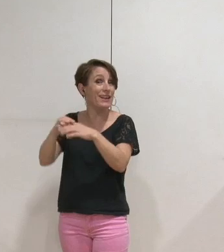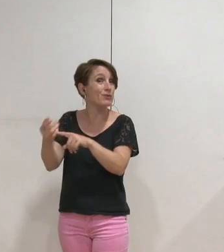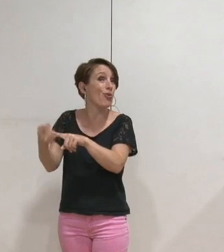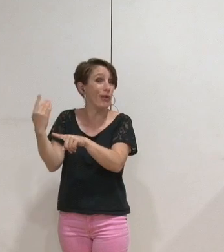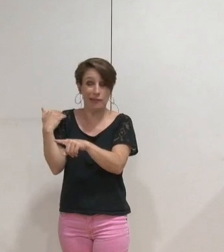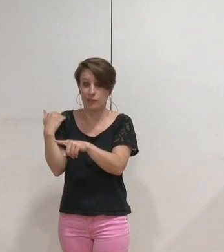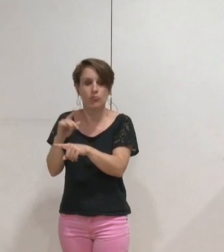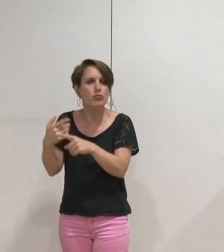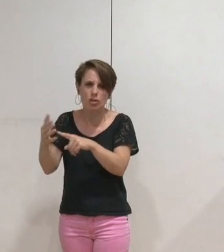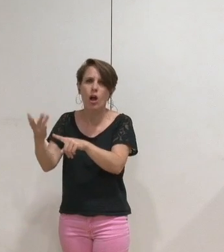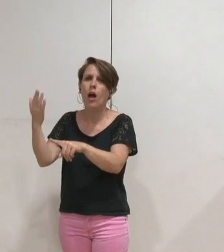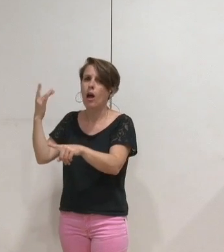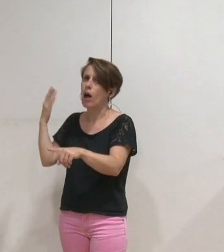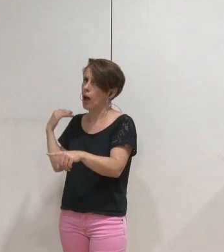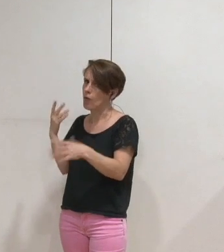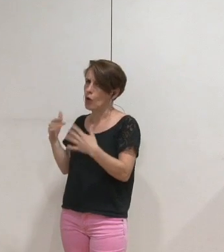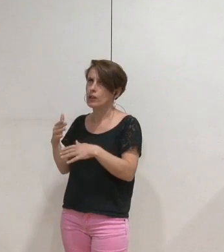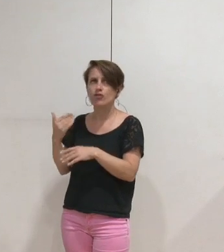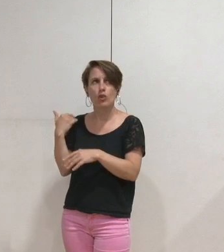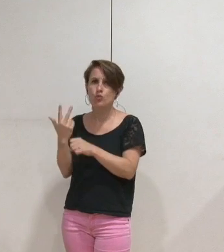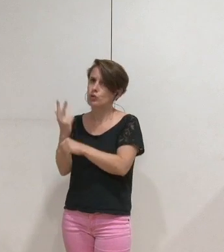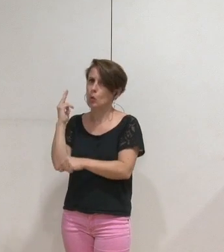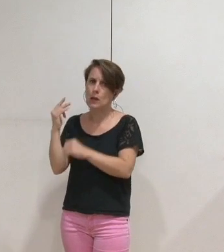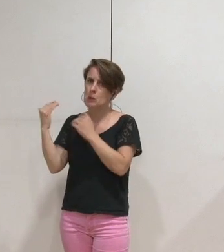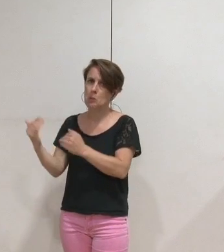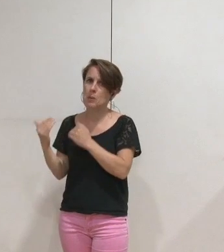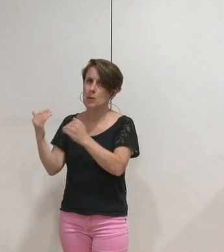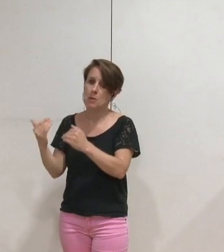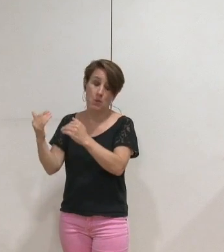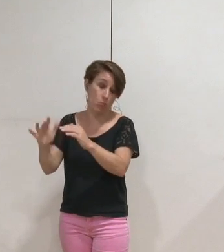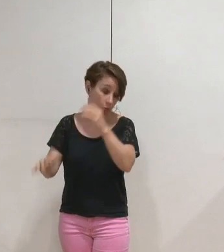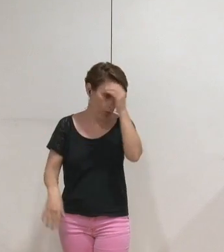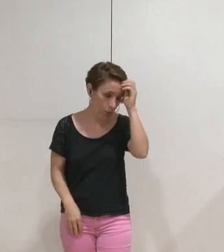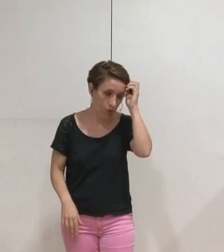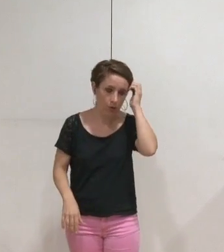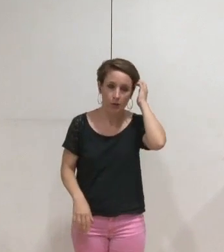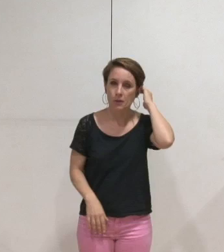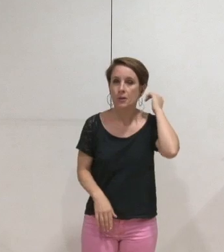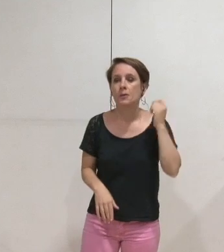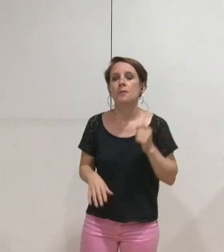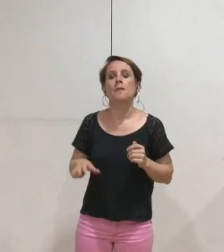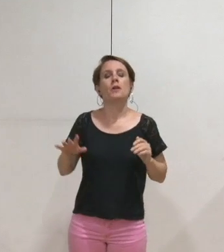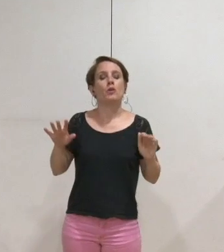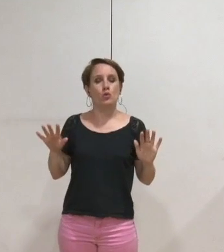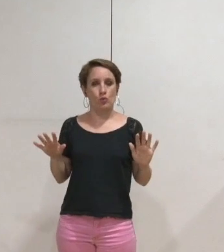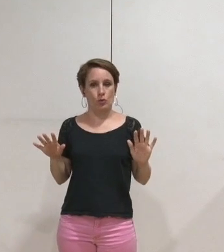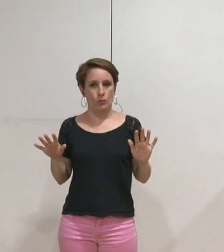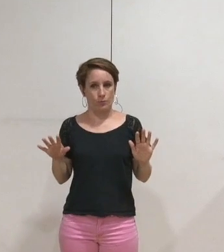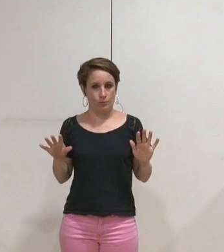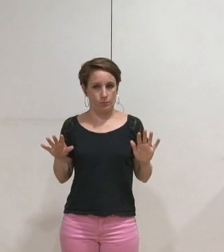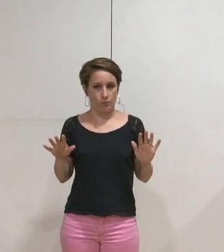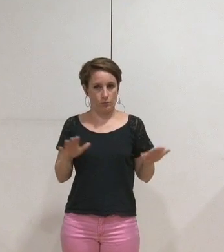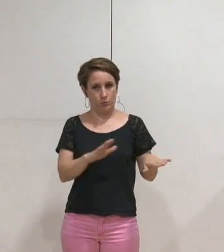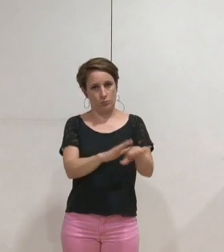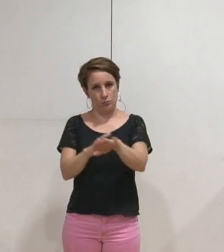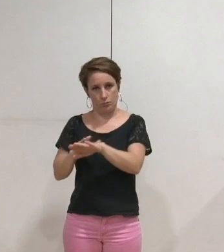ligne depuis déjà 3 ans avec le précédent premièrement donc que chacun respecte